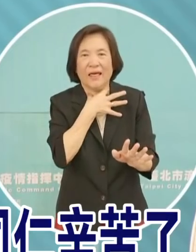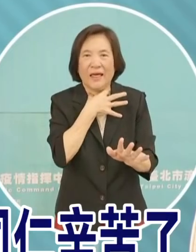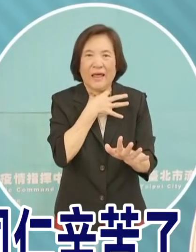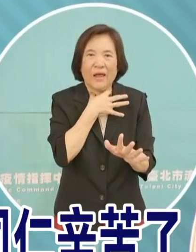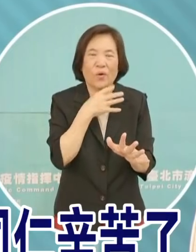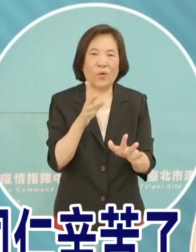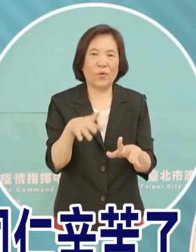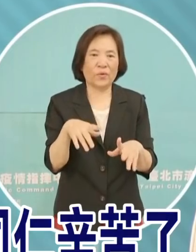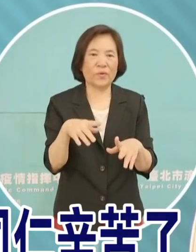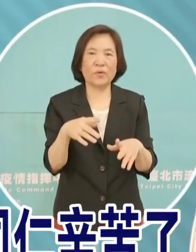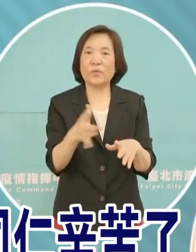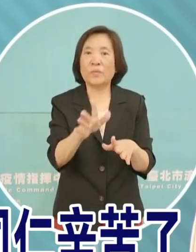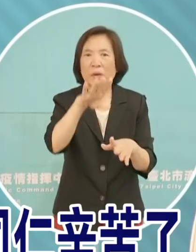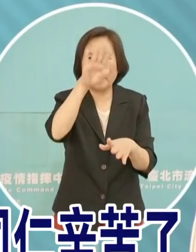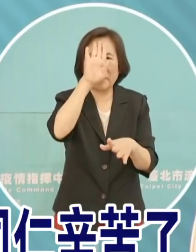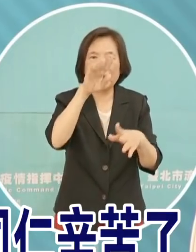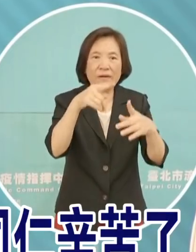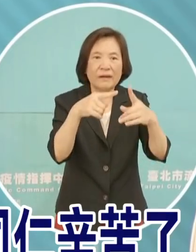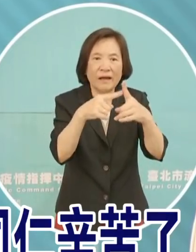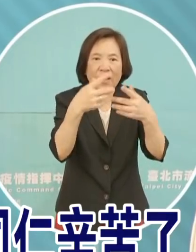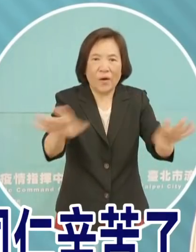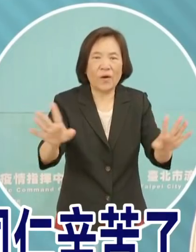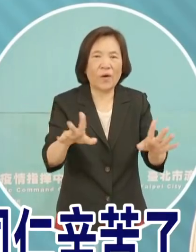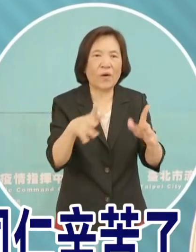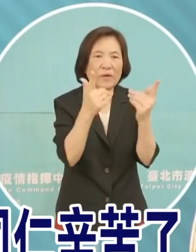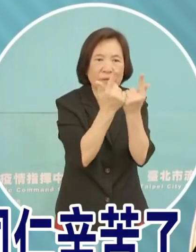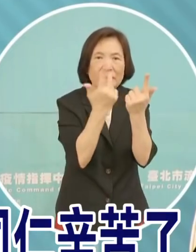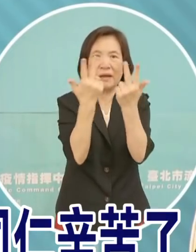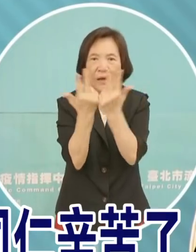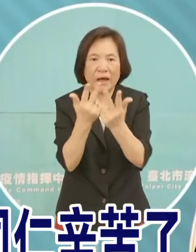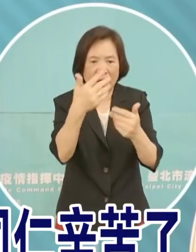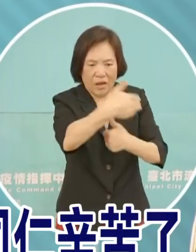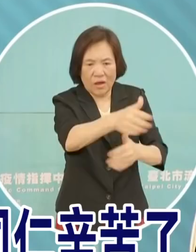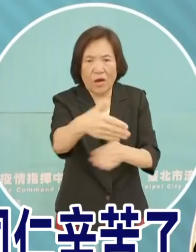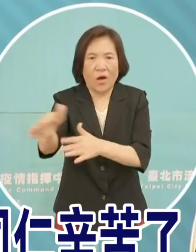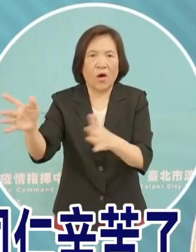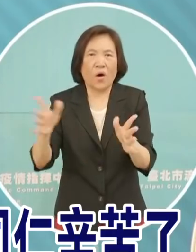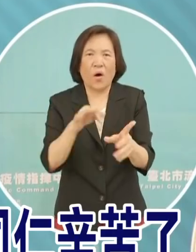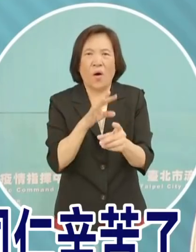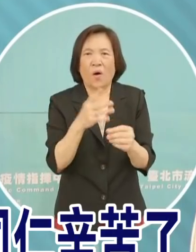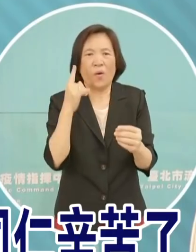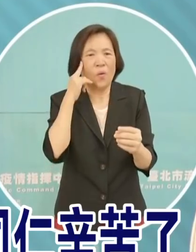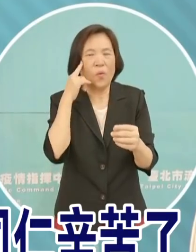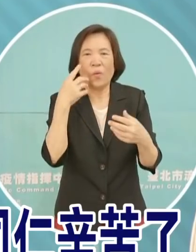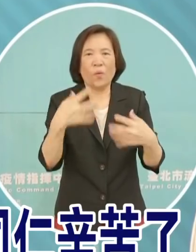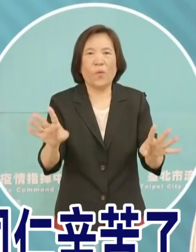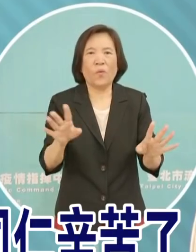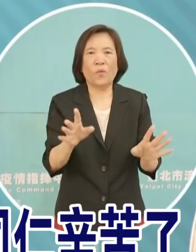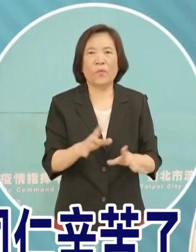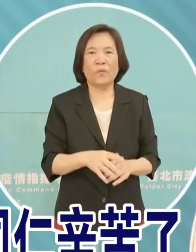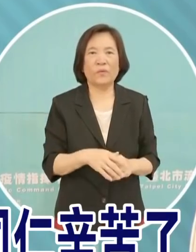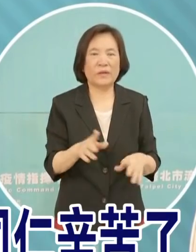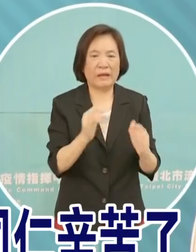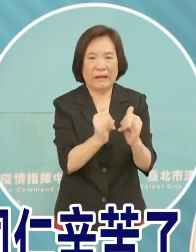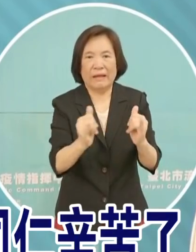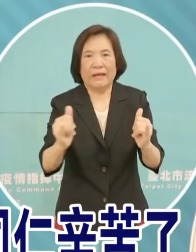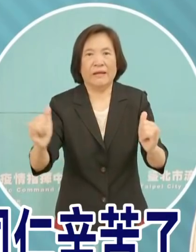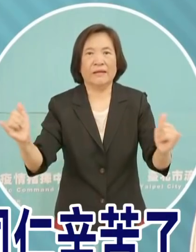为案例集中在双北地区吧，所以双北地区的医院会相当多了。那至于有些什么